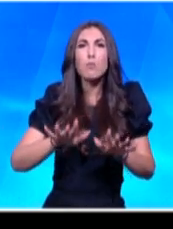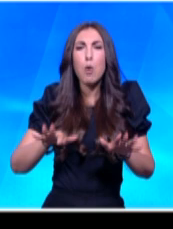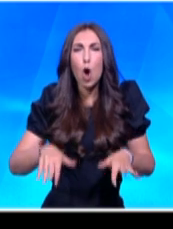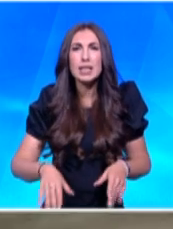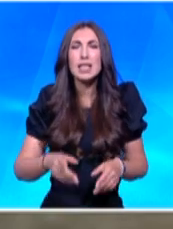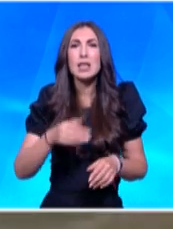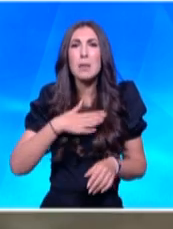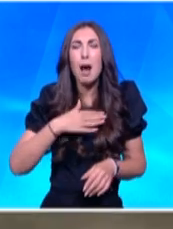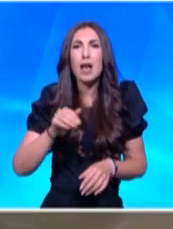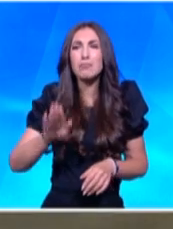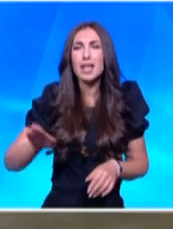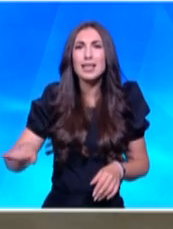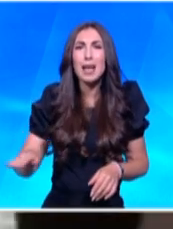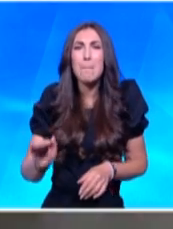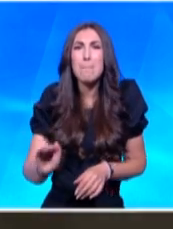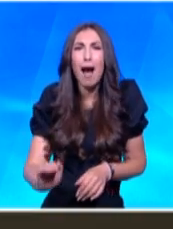деца.